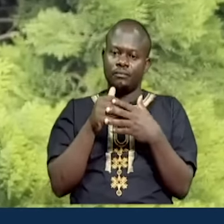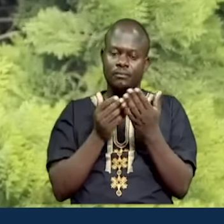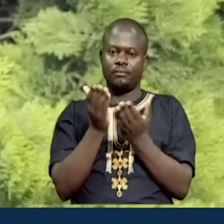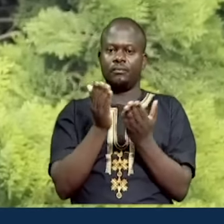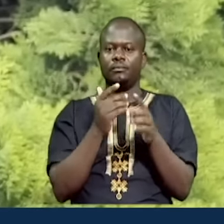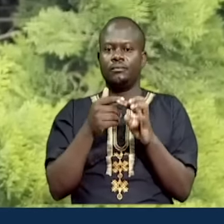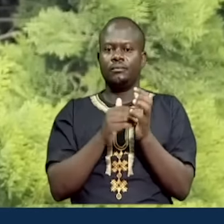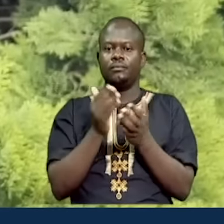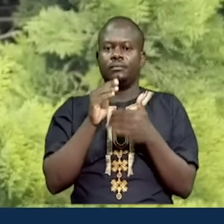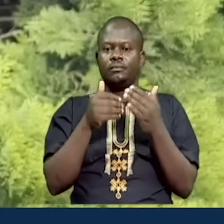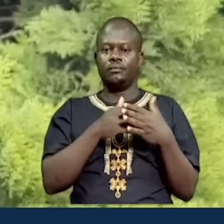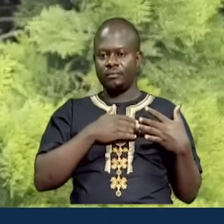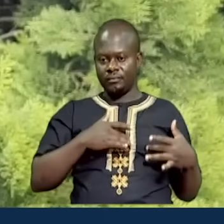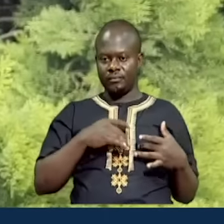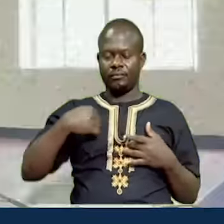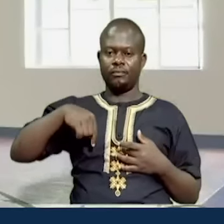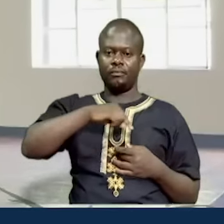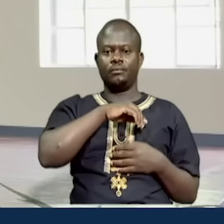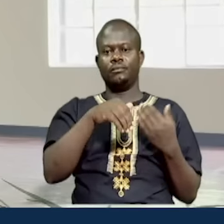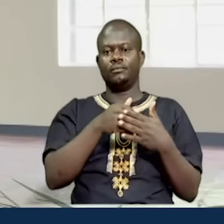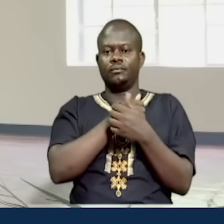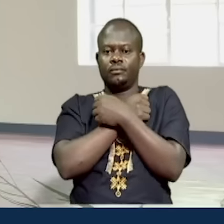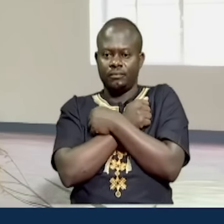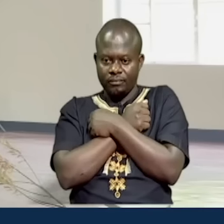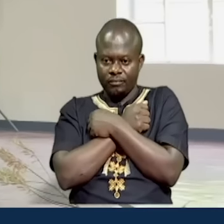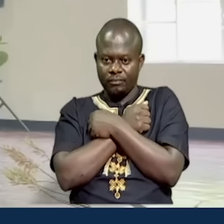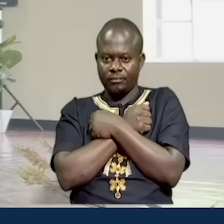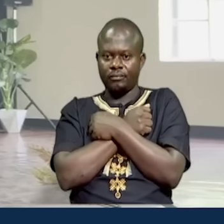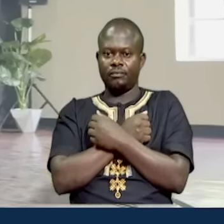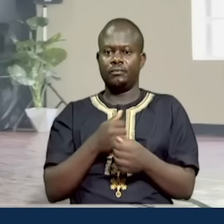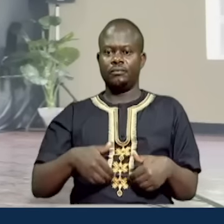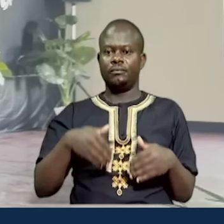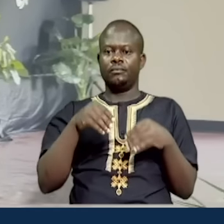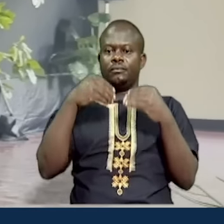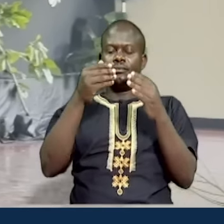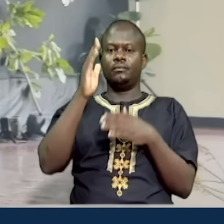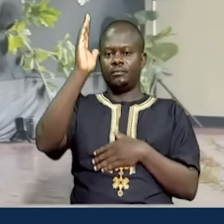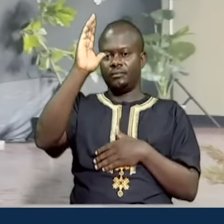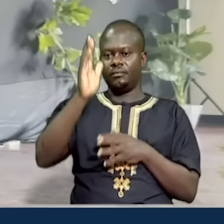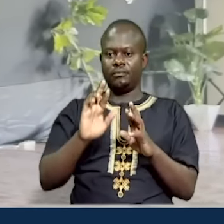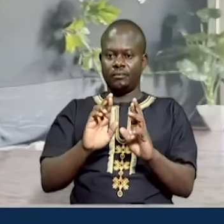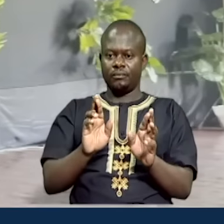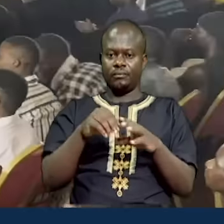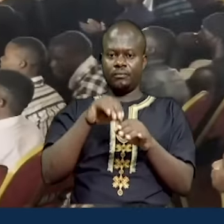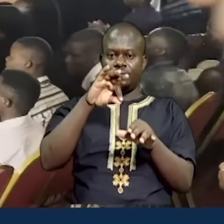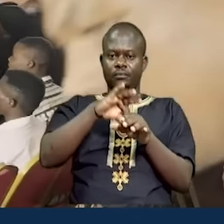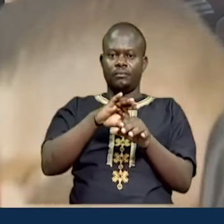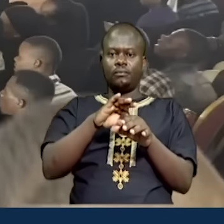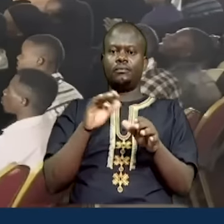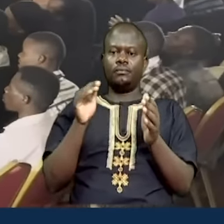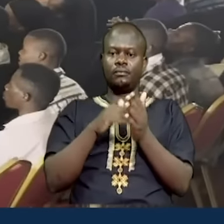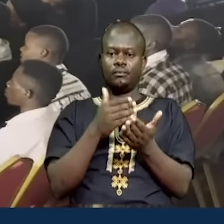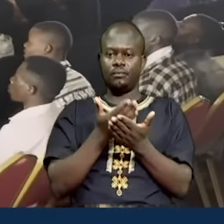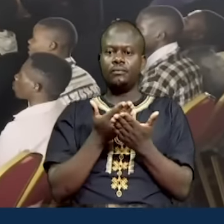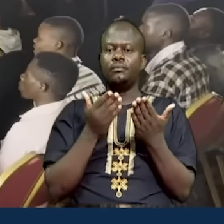kandi tukagikorera n'umutima wacu wose kandi tugikunze. Uru rubyiruko rwahawe n'ikiganiro ku myiteguro y'amatora, rwasabwe